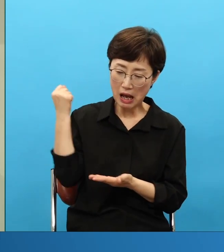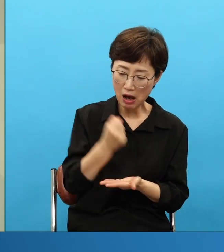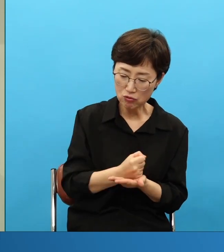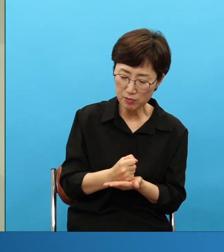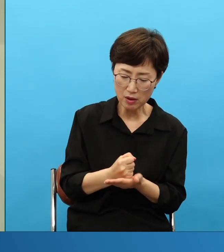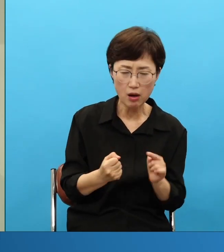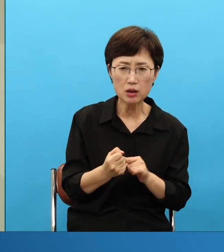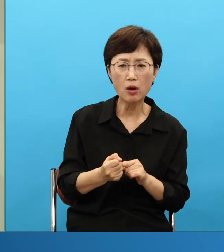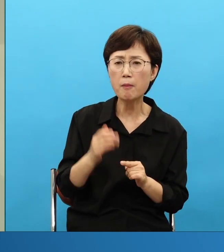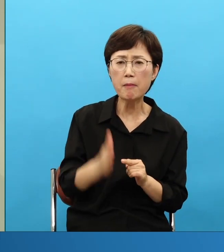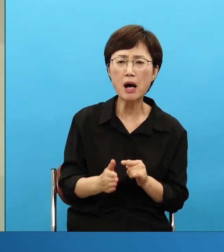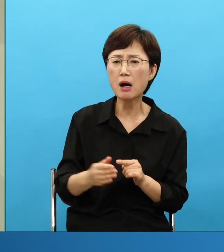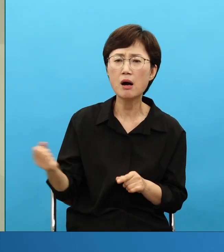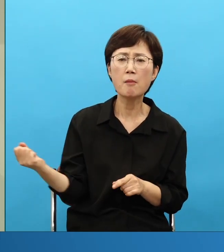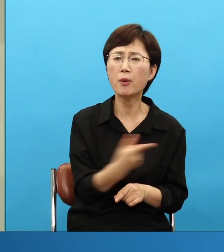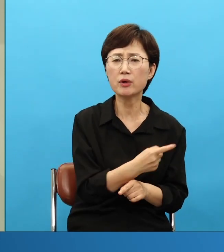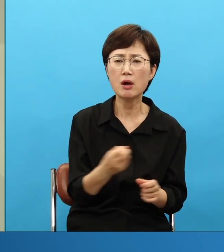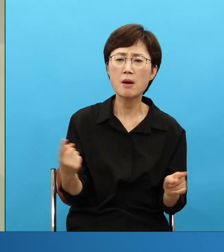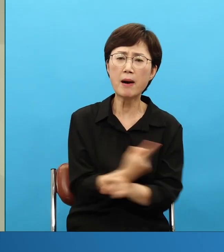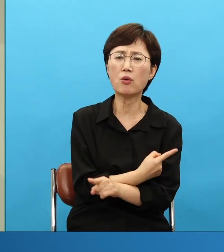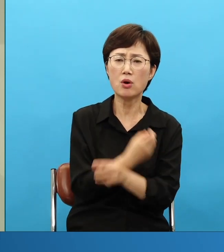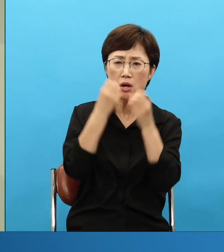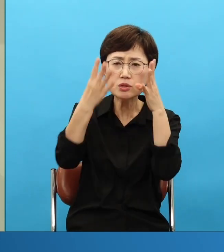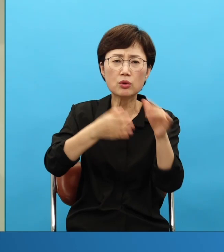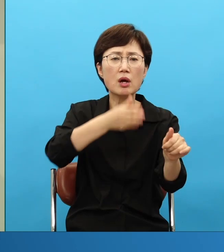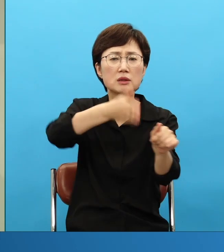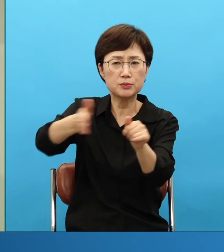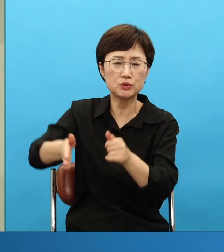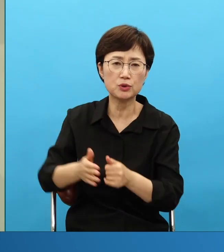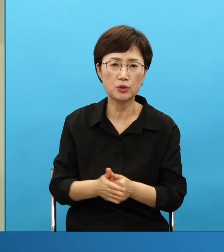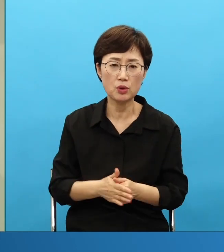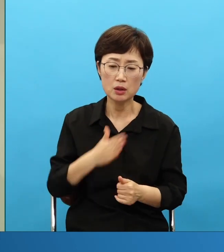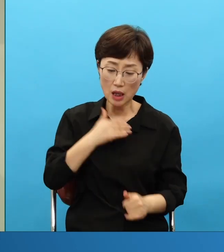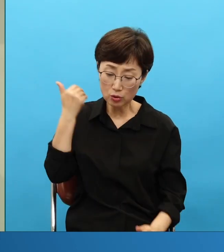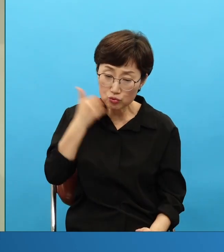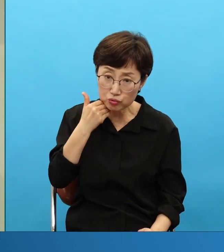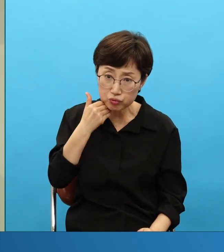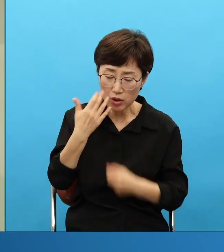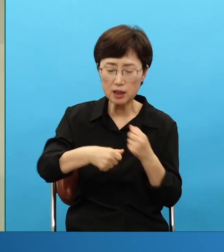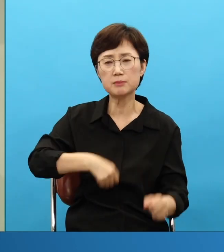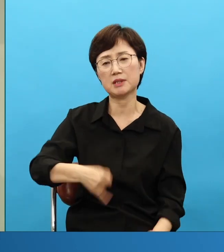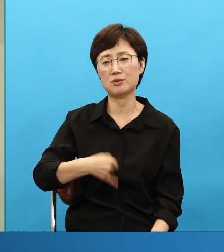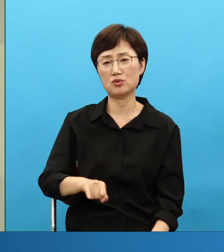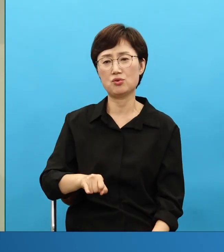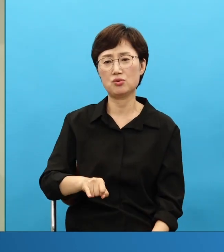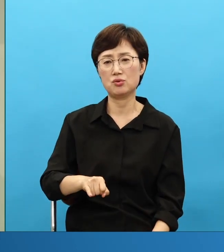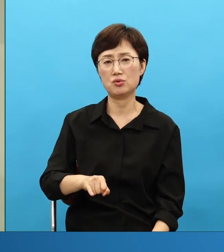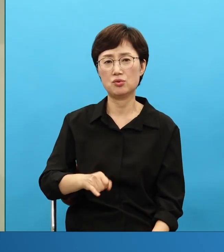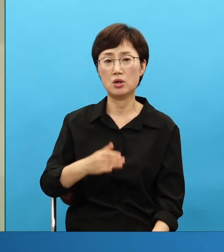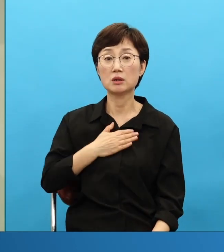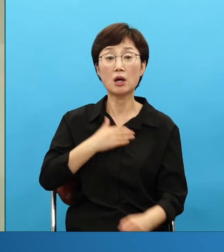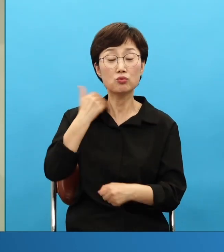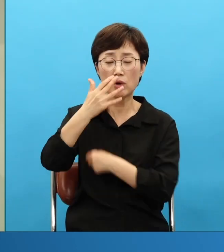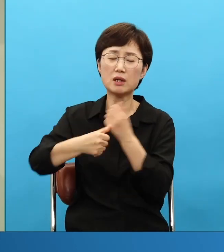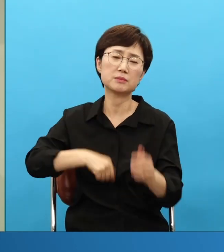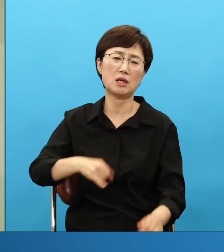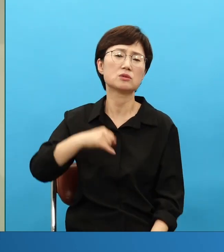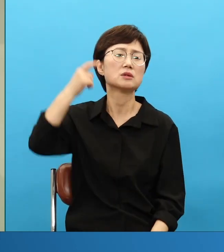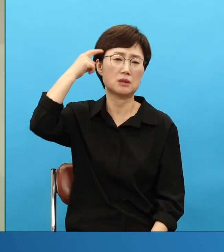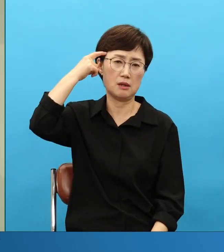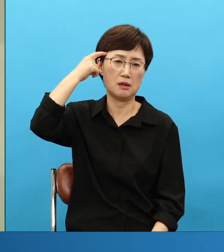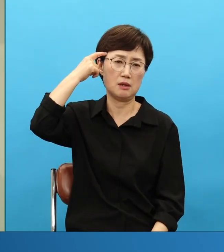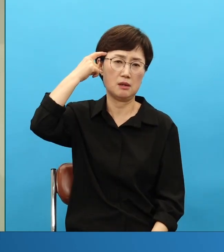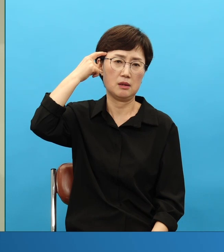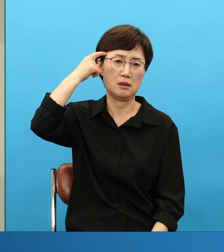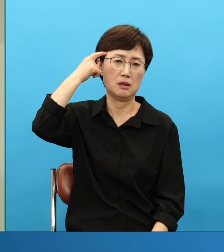I see people who don't receive answers, it's really frustrating. Why are they not receiving answers? They're God's children. 맨날 율법설이 헛소리 나고 있고 그 벌써 어떻게 베드로를